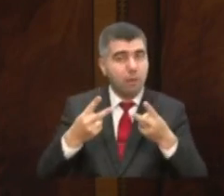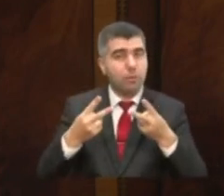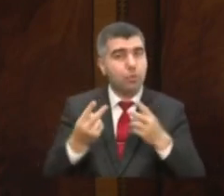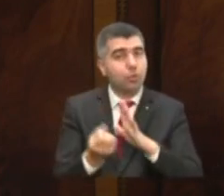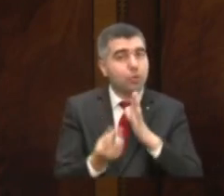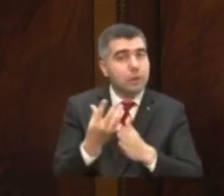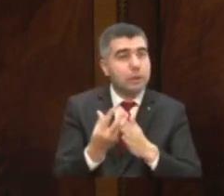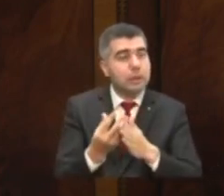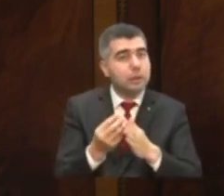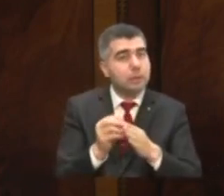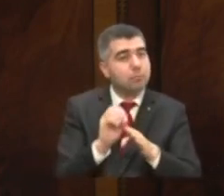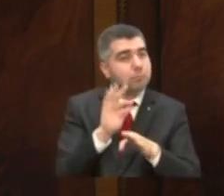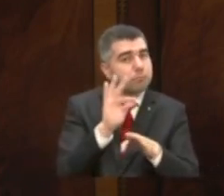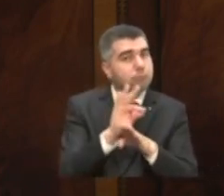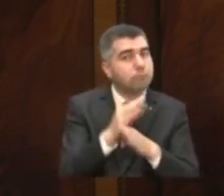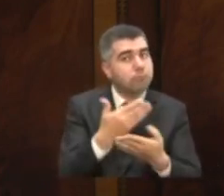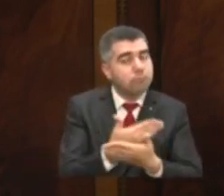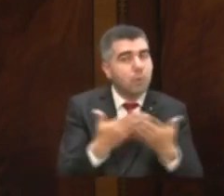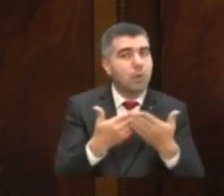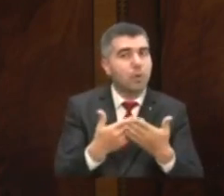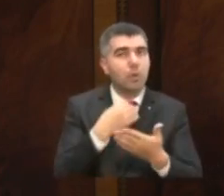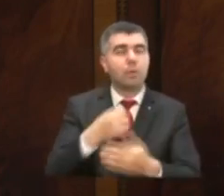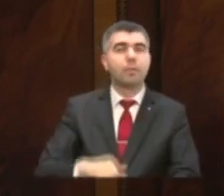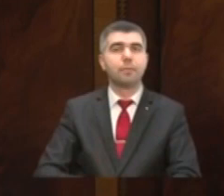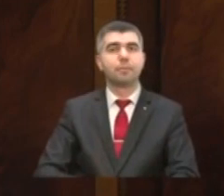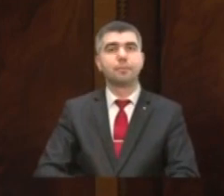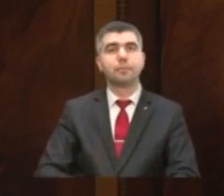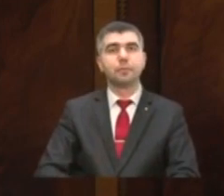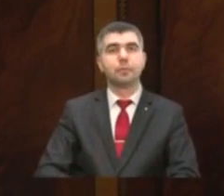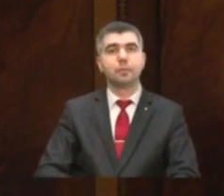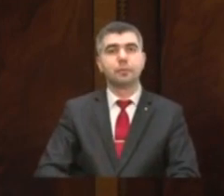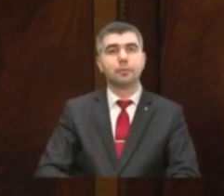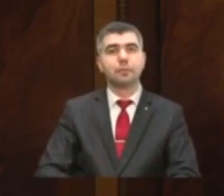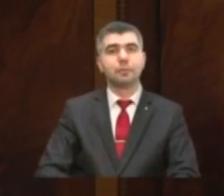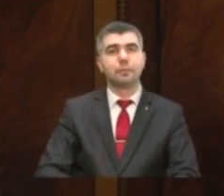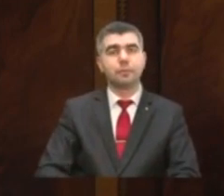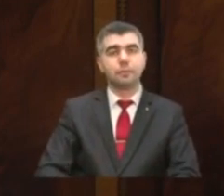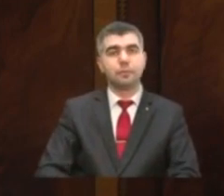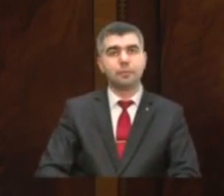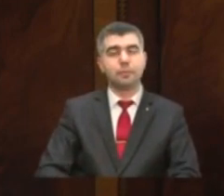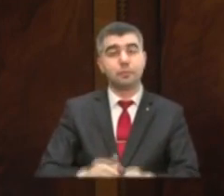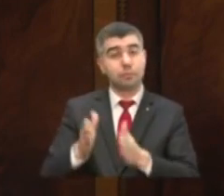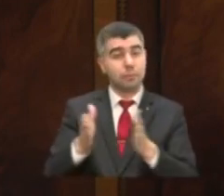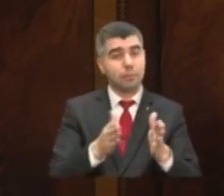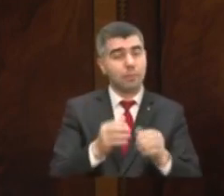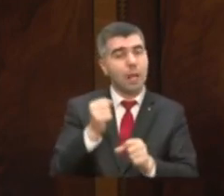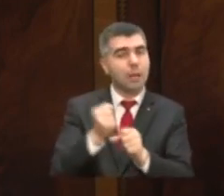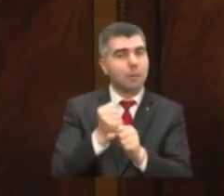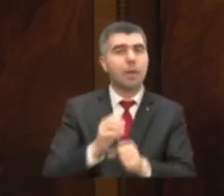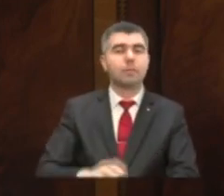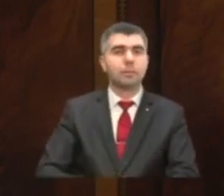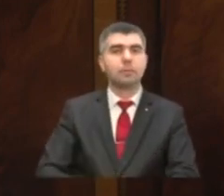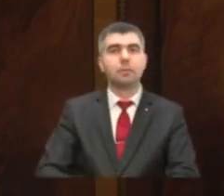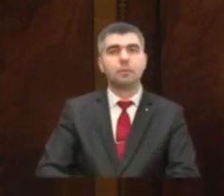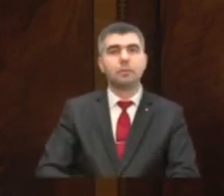في خطاب 20 غشت بتنظيمه. فإذا هذا فيما يخص التشغيل.